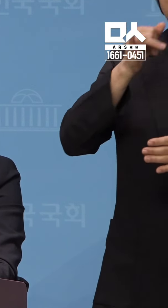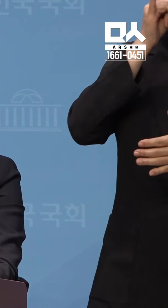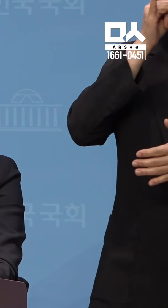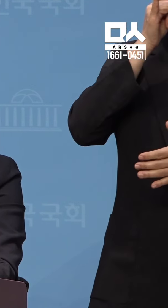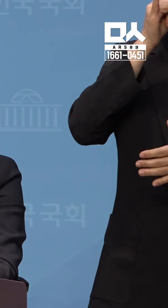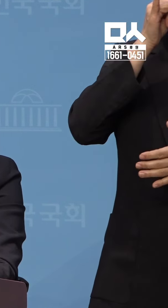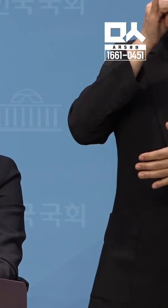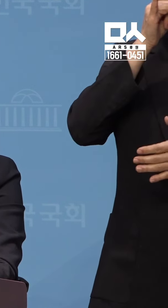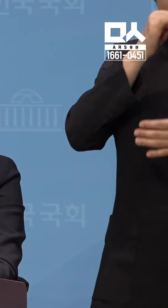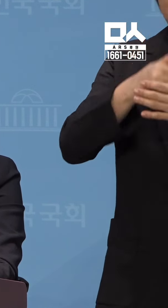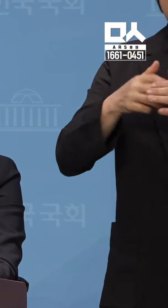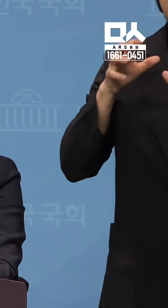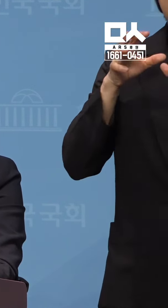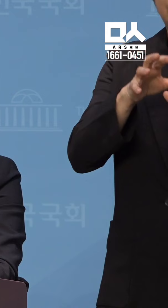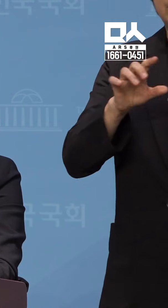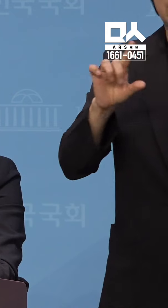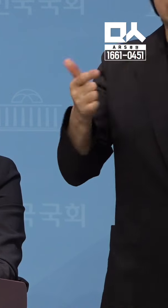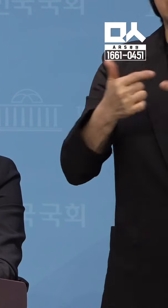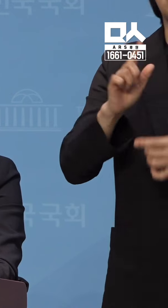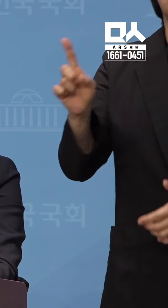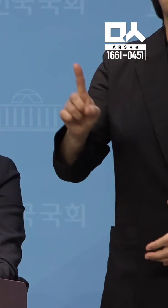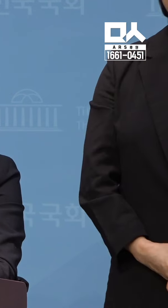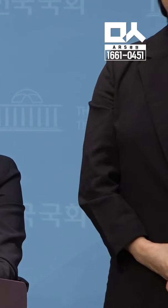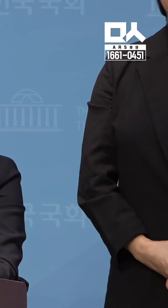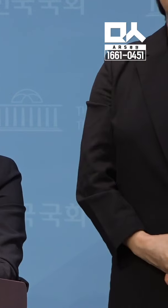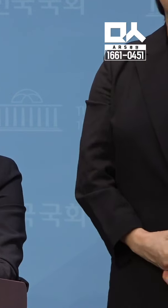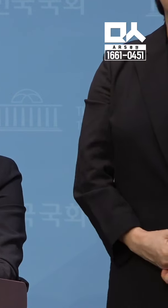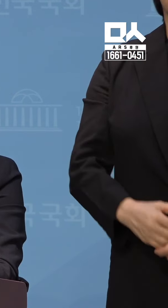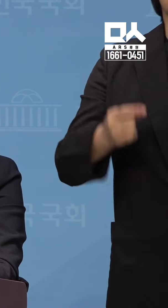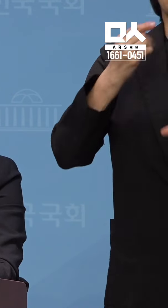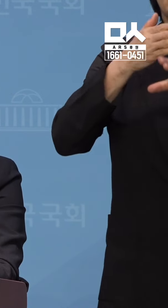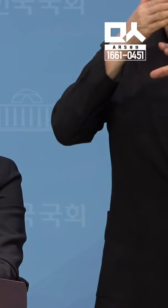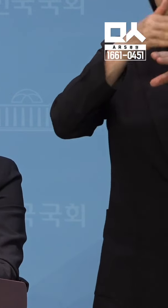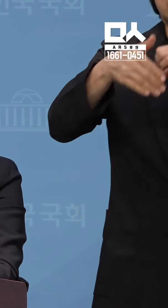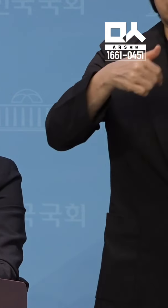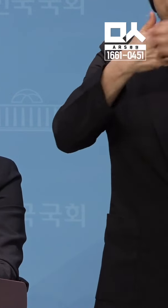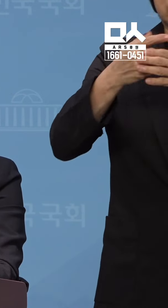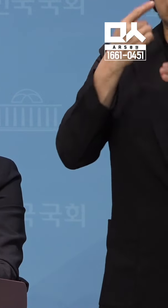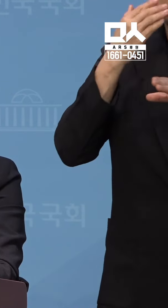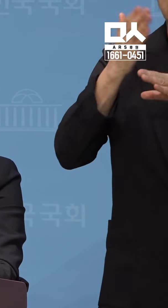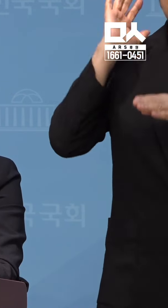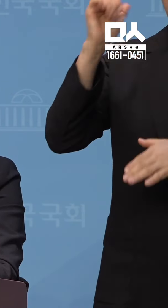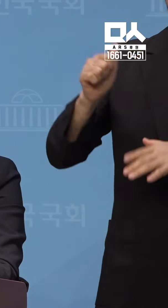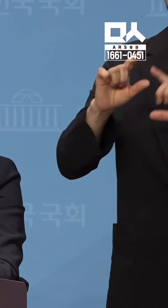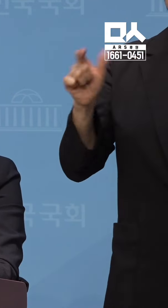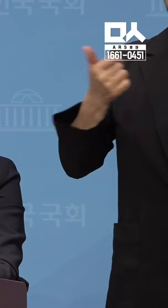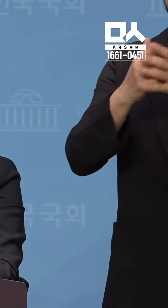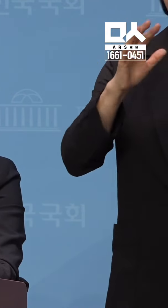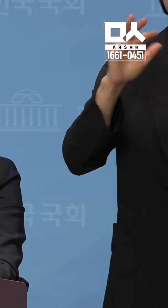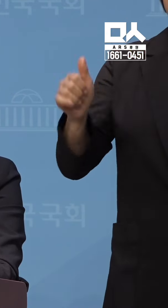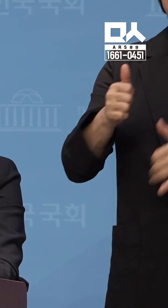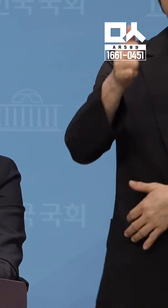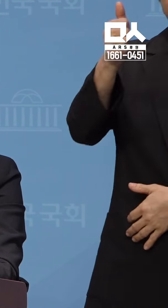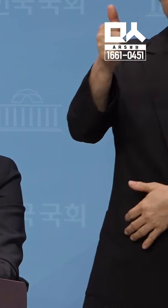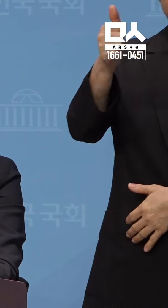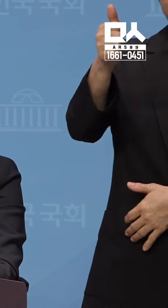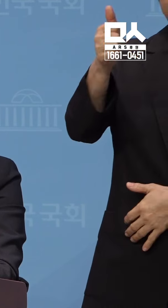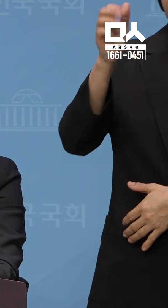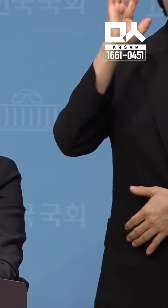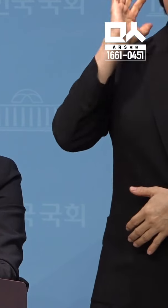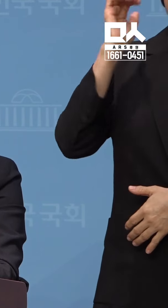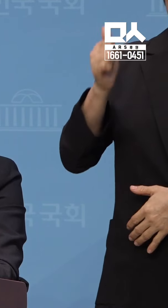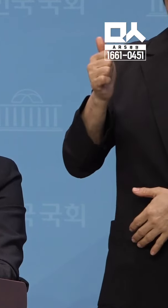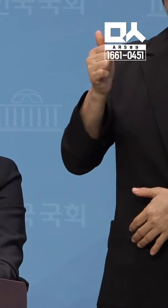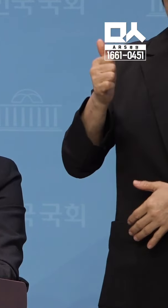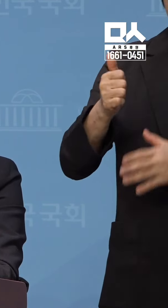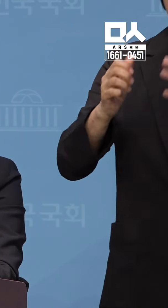것이 겁박이 아니면 무엇입니까? 민주주의는 대통령이 아닌 국민이 주인이며